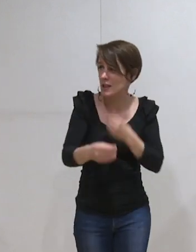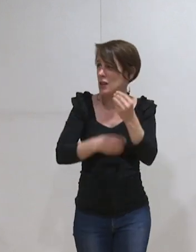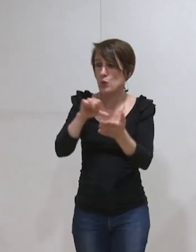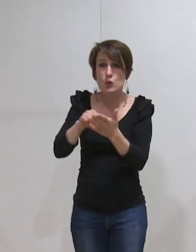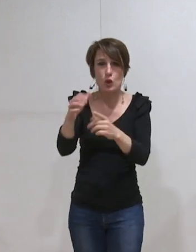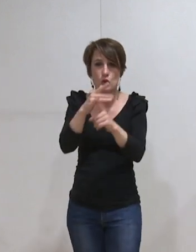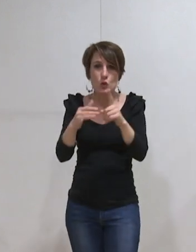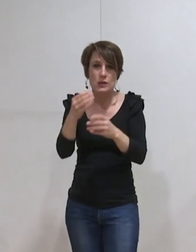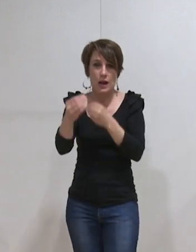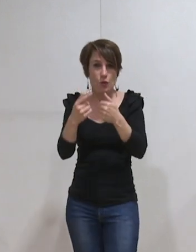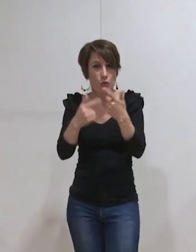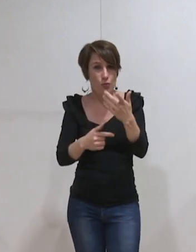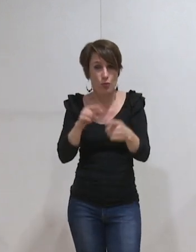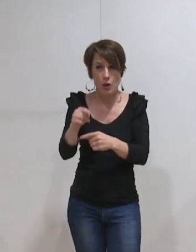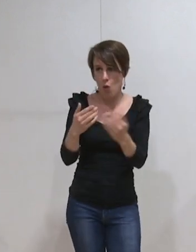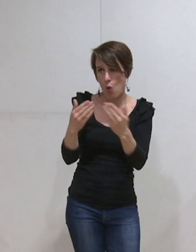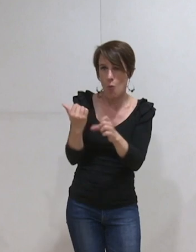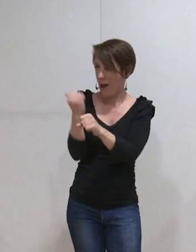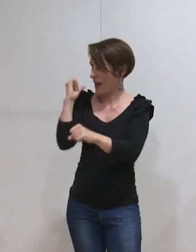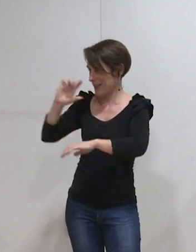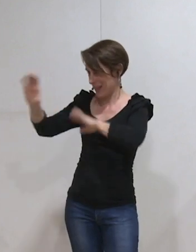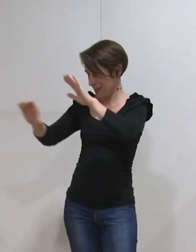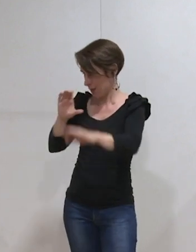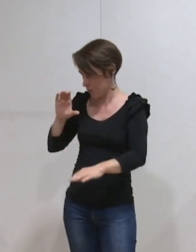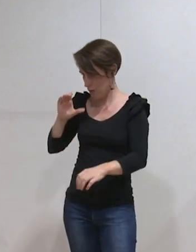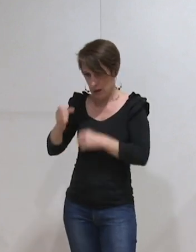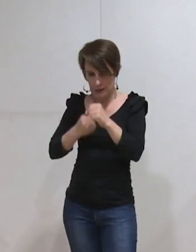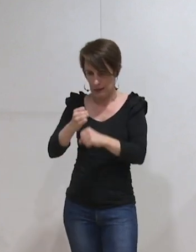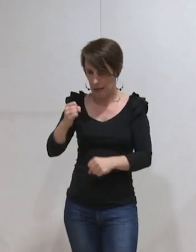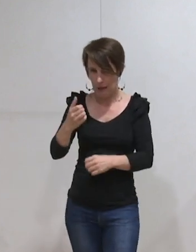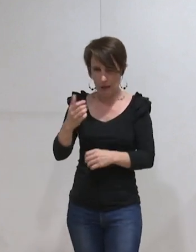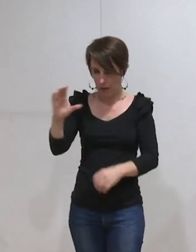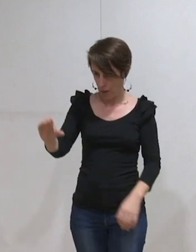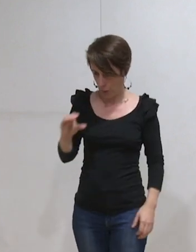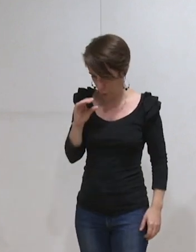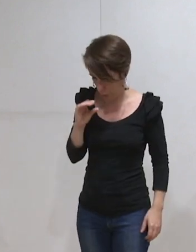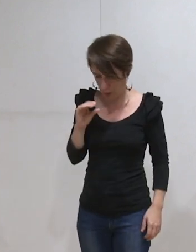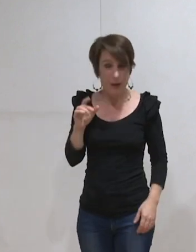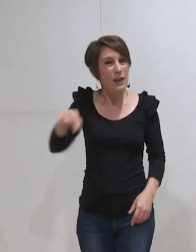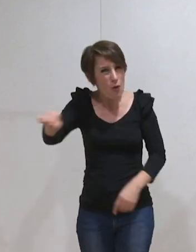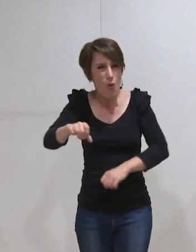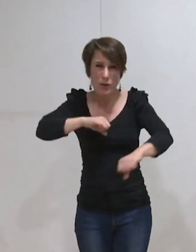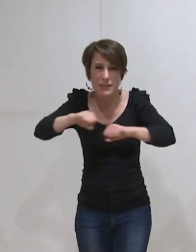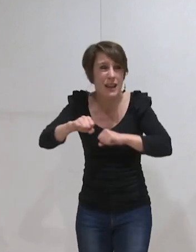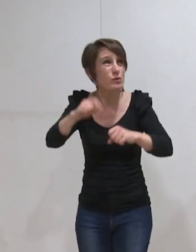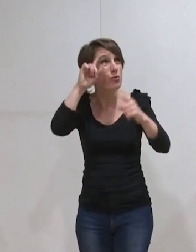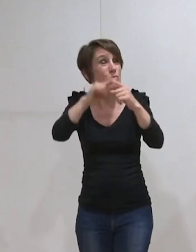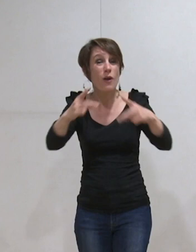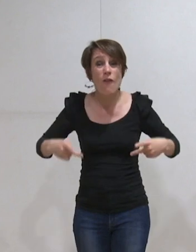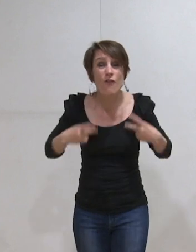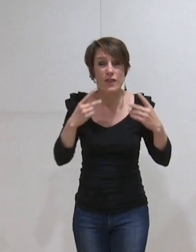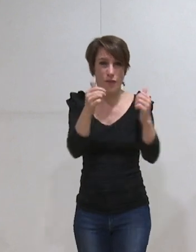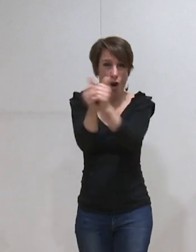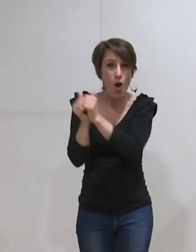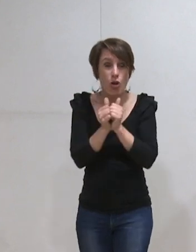à comparé de ce qu'ils ont perçu les autres années donc ce sont autant de gens qui agissent pour le vivre ensemble et qui sont dans l'inconnu absolu